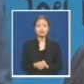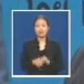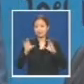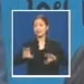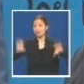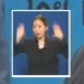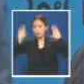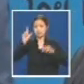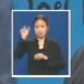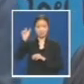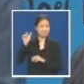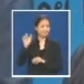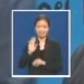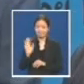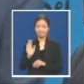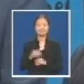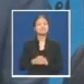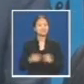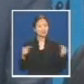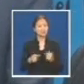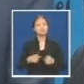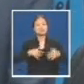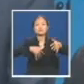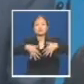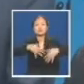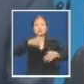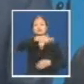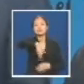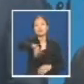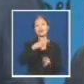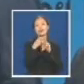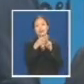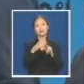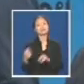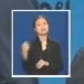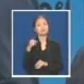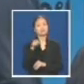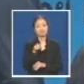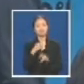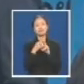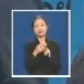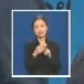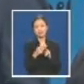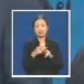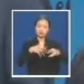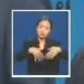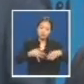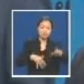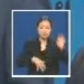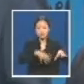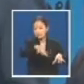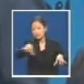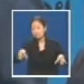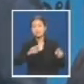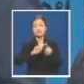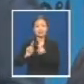ลแต่อยู่ที่ความเข้มแข็งของพี่น้องประชาชนและอยู่ที่ความเข้มแข็งของชุมชนต่างๆ